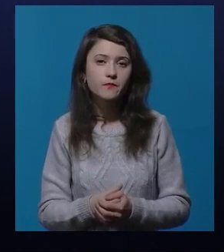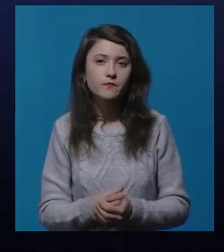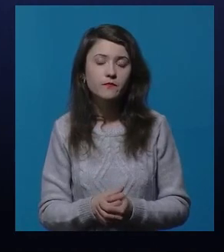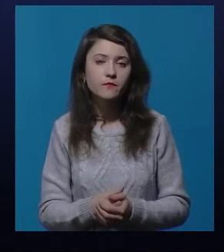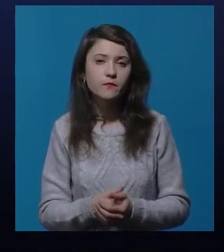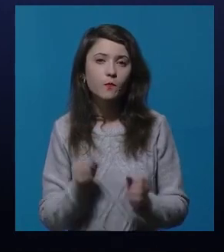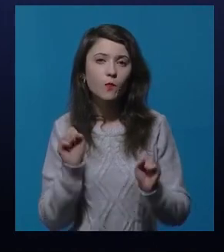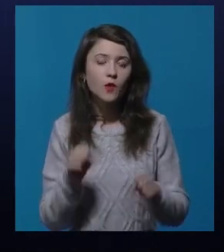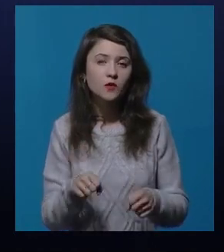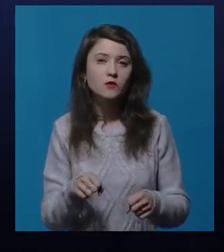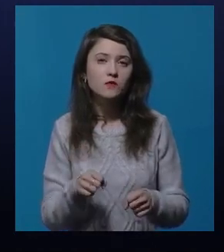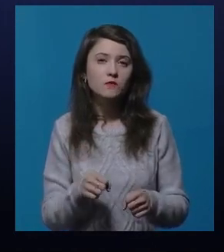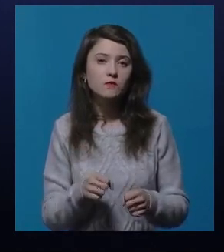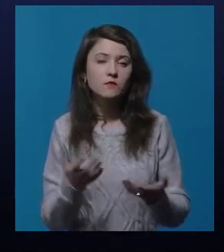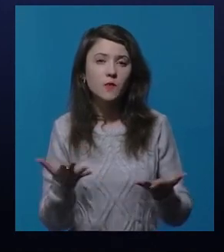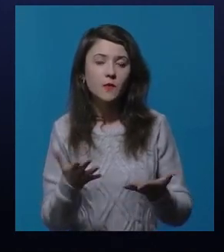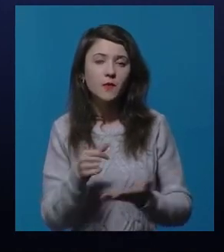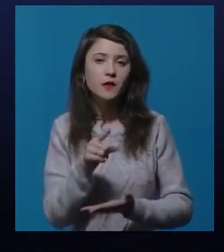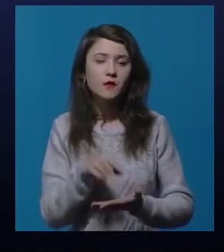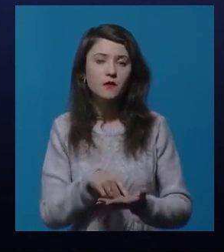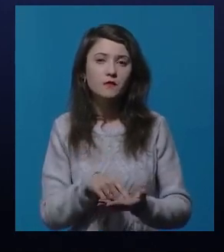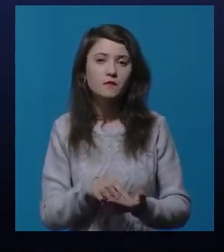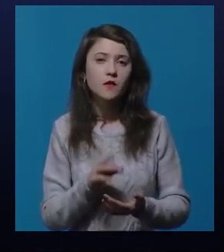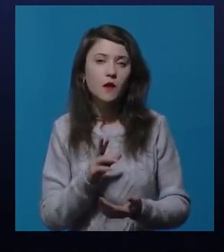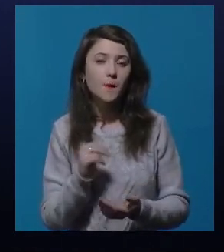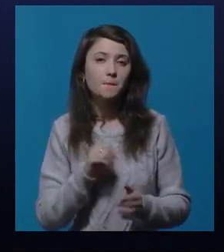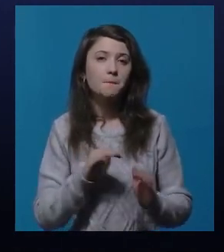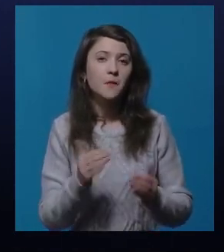можуть зарадити у певному питанні, як мінімум отримати людині